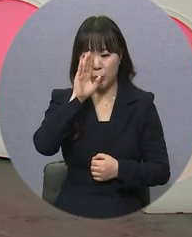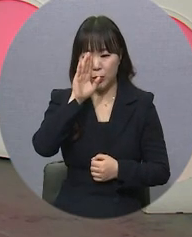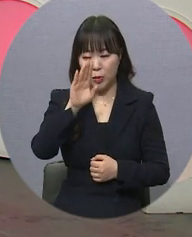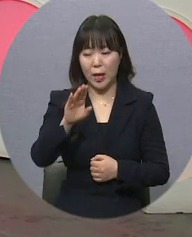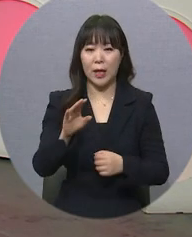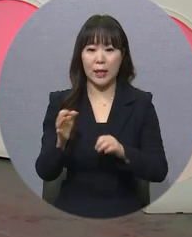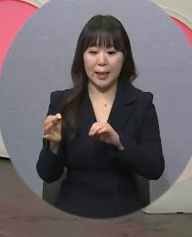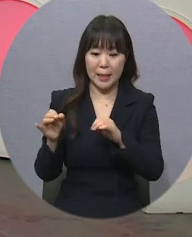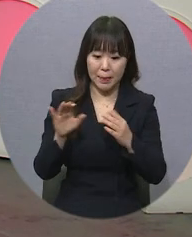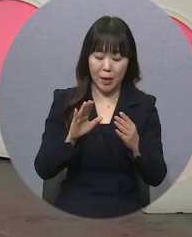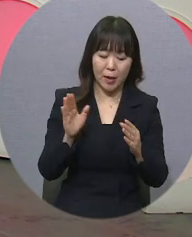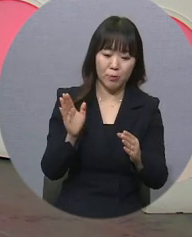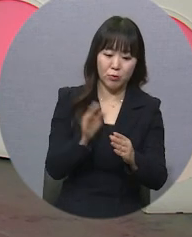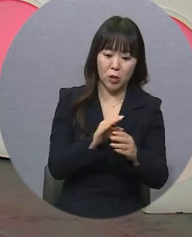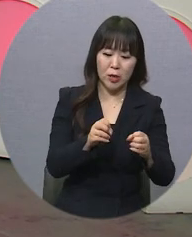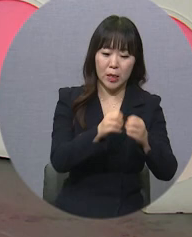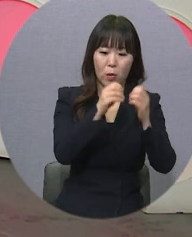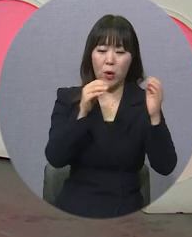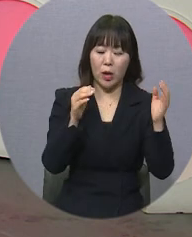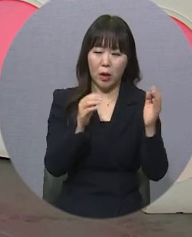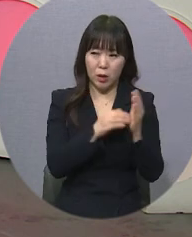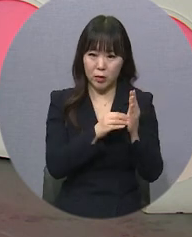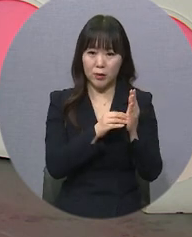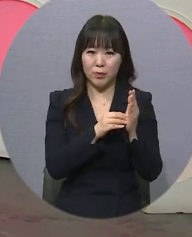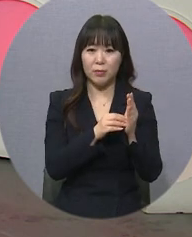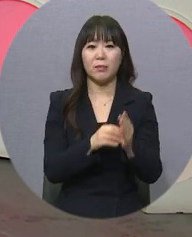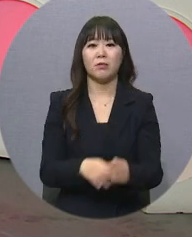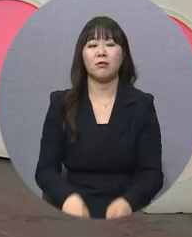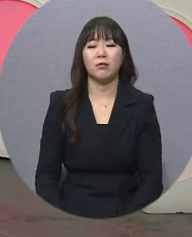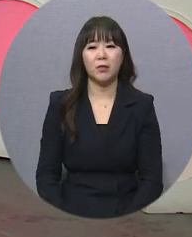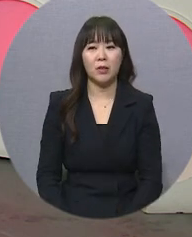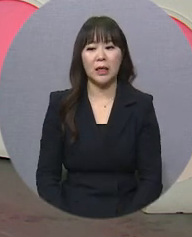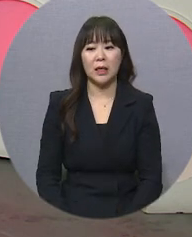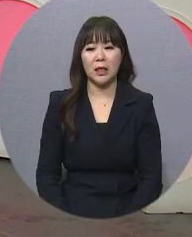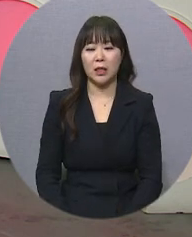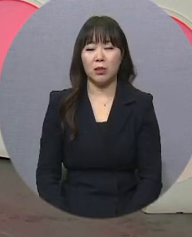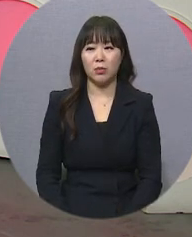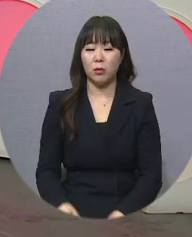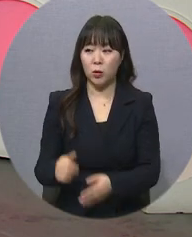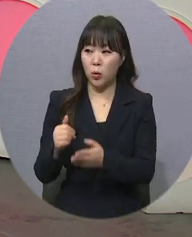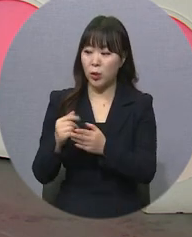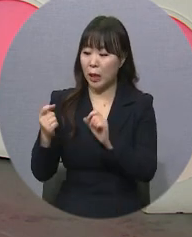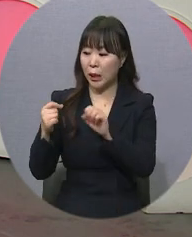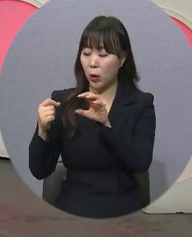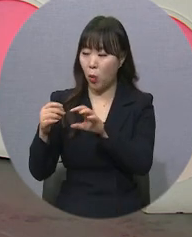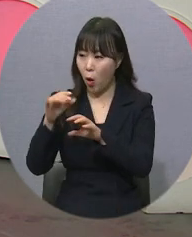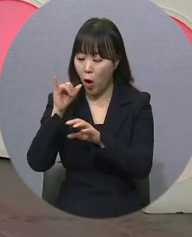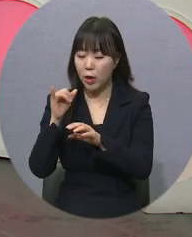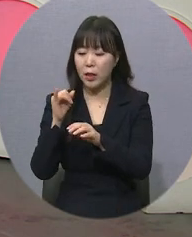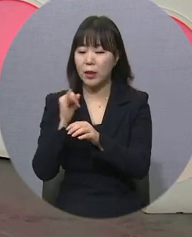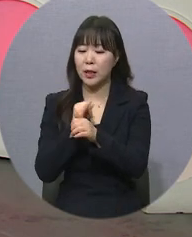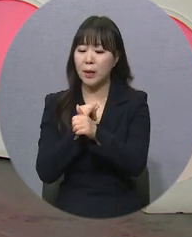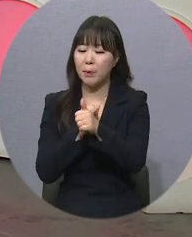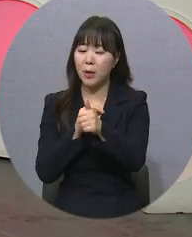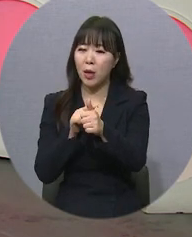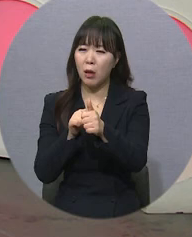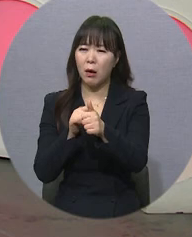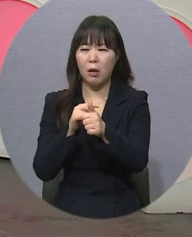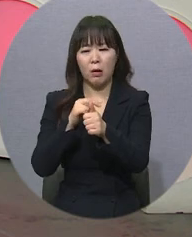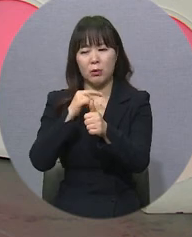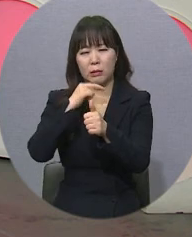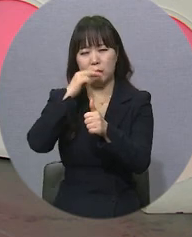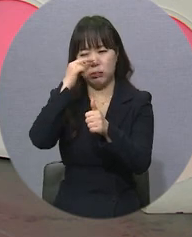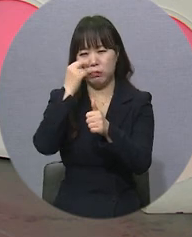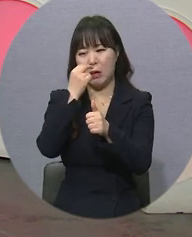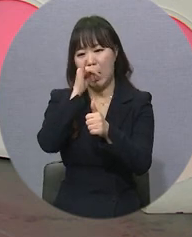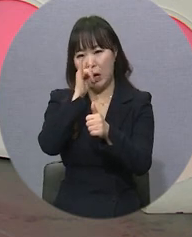김해에서 창원까지 가는 호출이 들어왔습니다. 손님은 가까운 곳에 있었습니다. 남편에게선 술